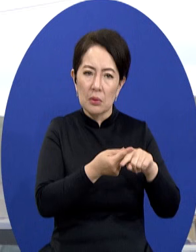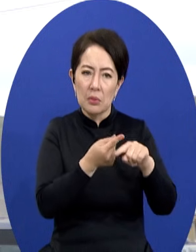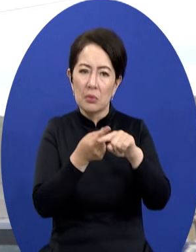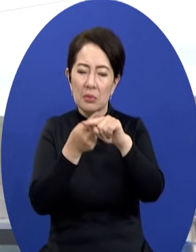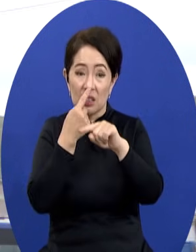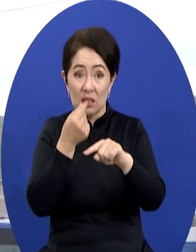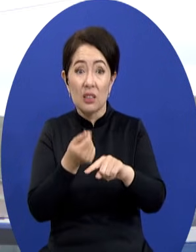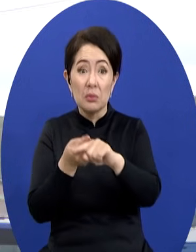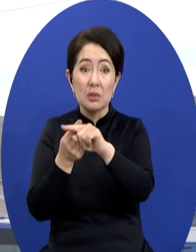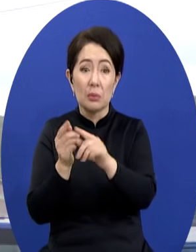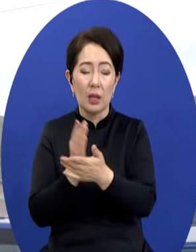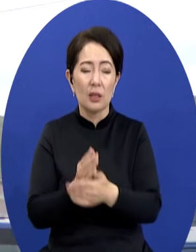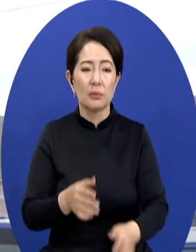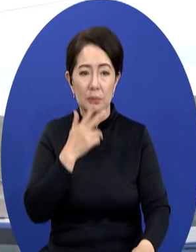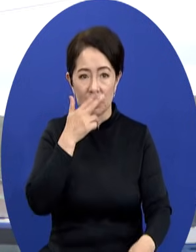нэмэгджээ.